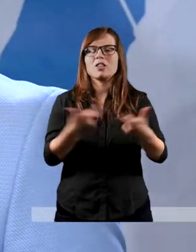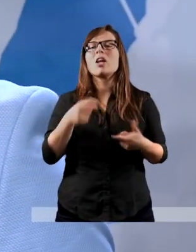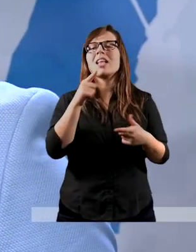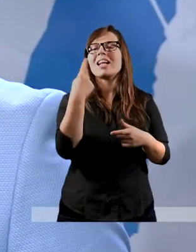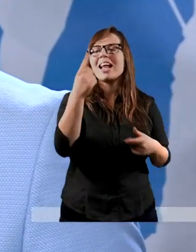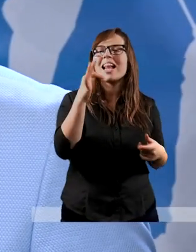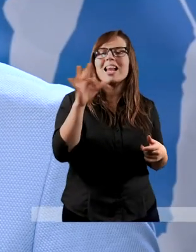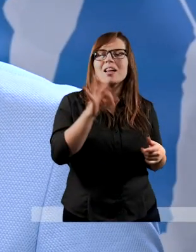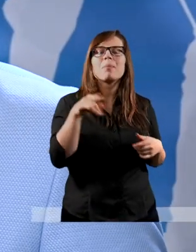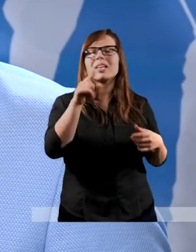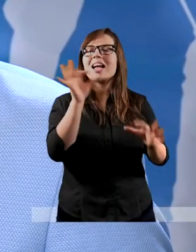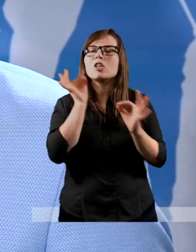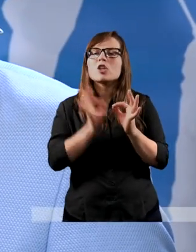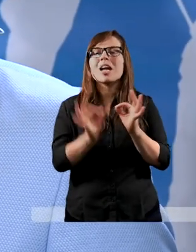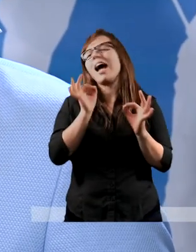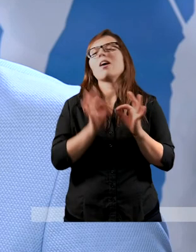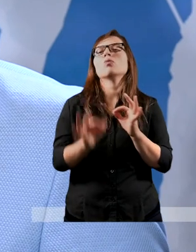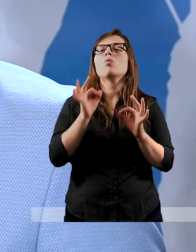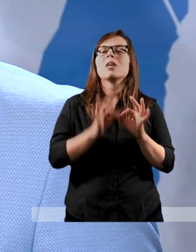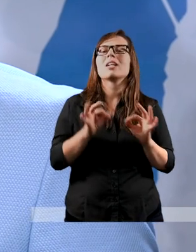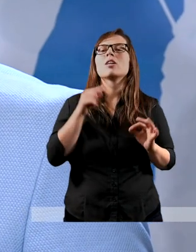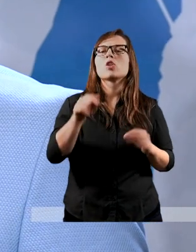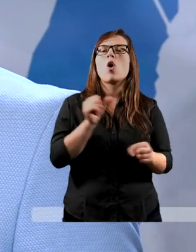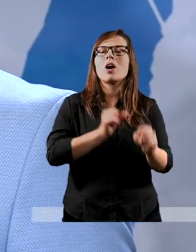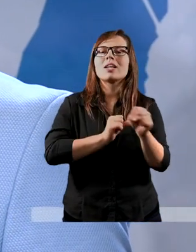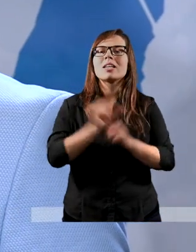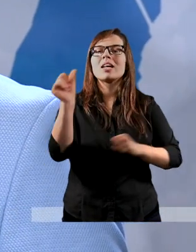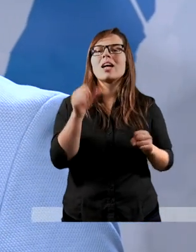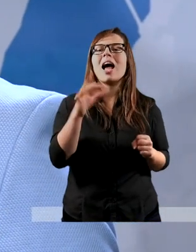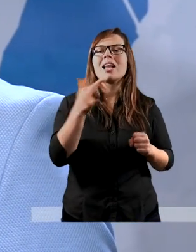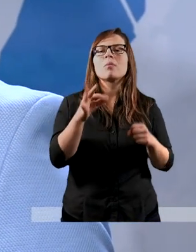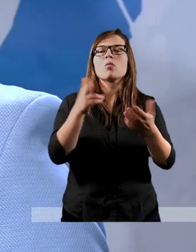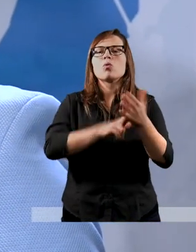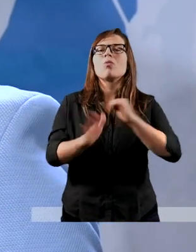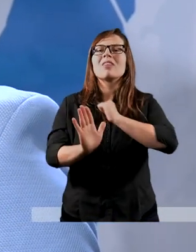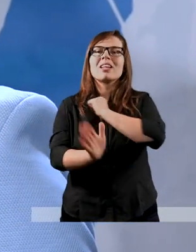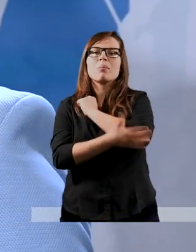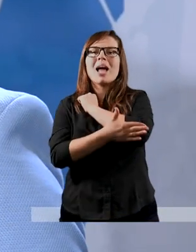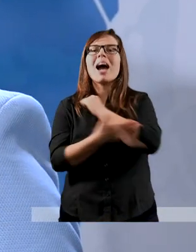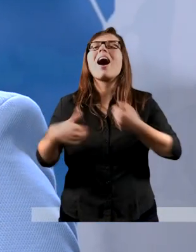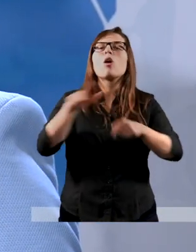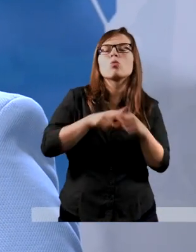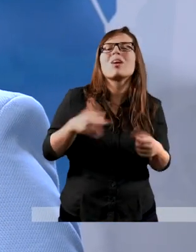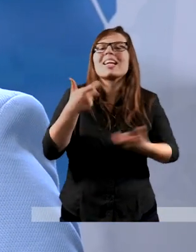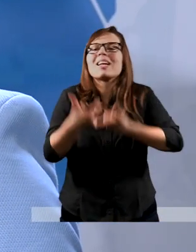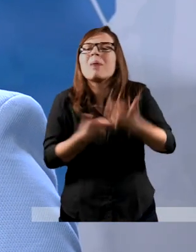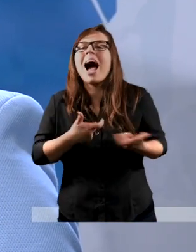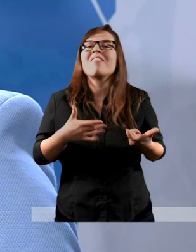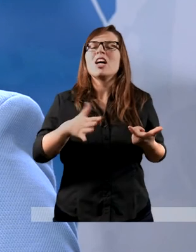I ten jeden SMS, ten szczególny, to jest SMS, który wspiera, który sprawia, że